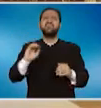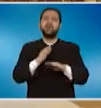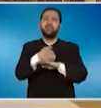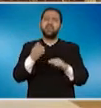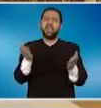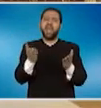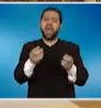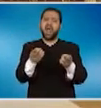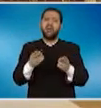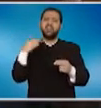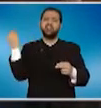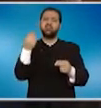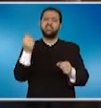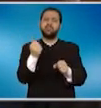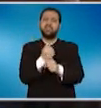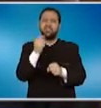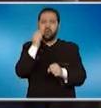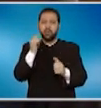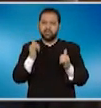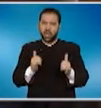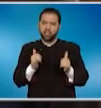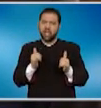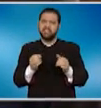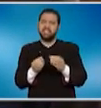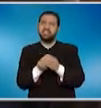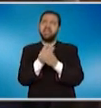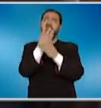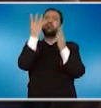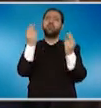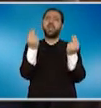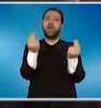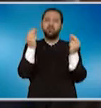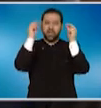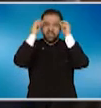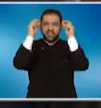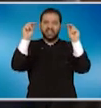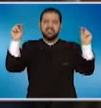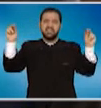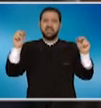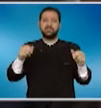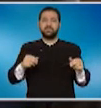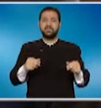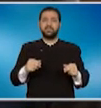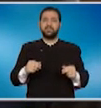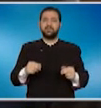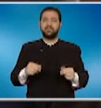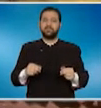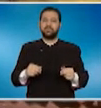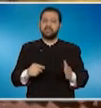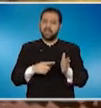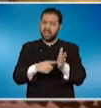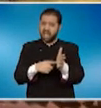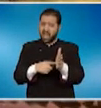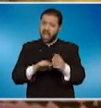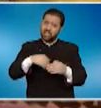să se întrupeze. Iar această sărbătoare despre care ați vorbit, a Bunei Vestiri, marchează,